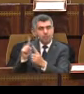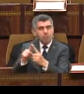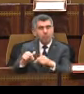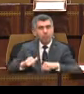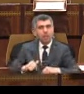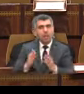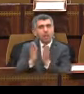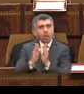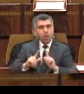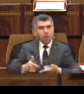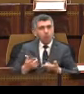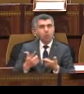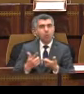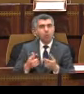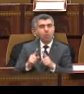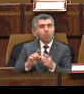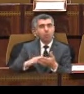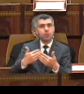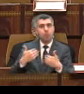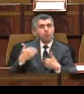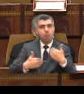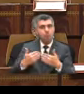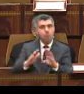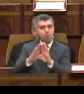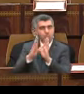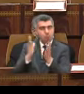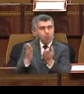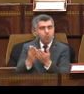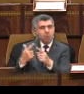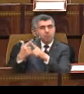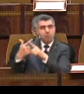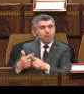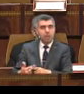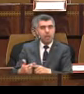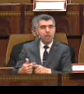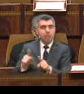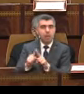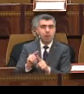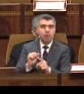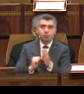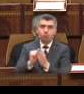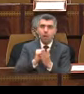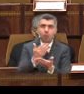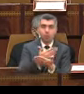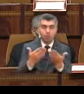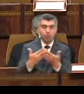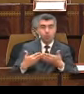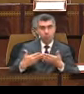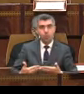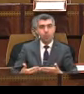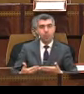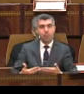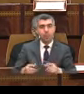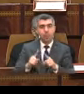للصحه ولا للتيسير ولا الاعاقه، كلها كتضرب الارقام القياسيه. اليوم سيده الوزيره